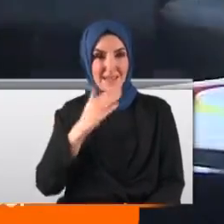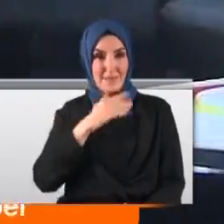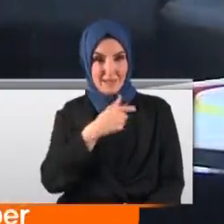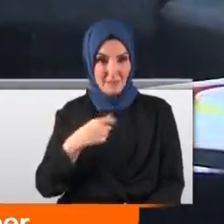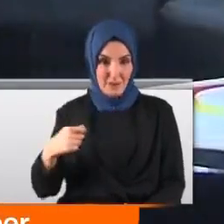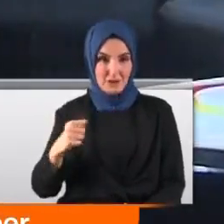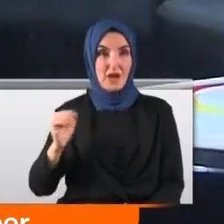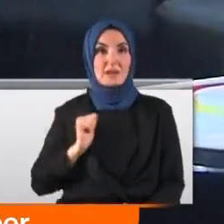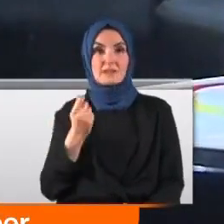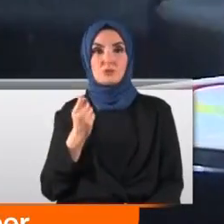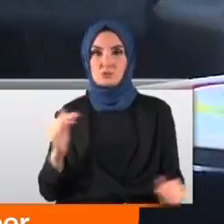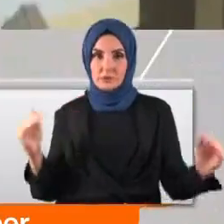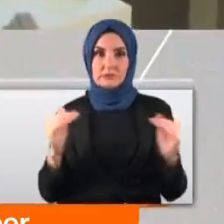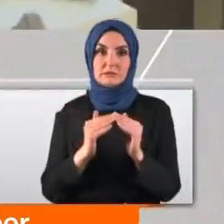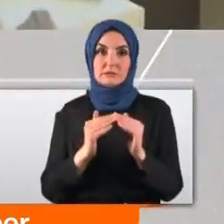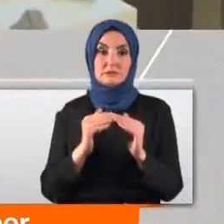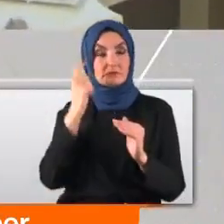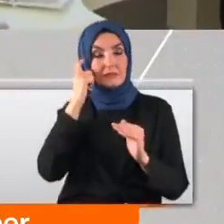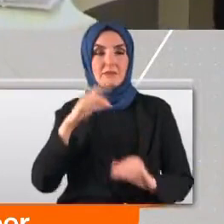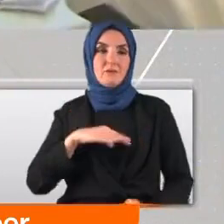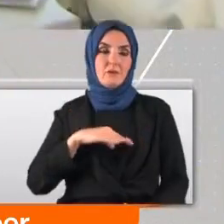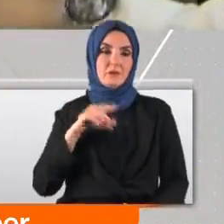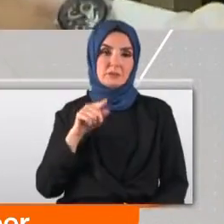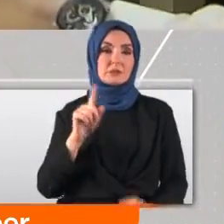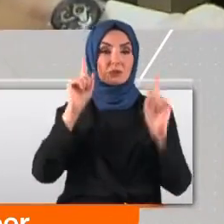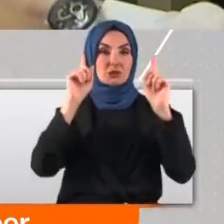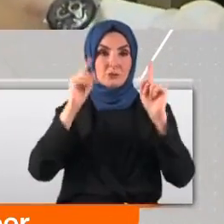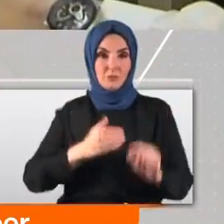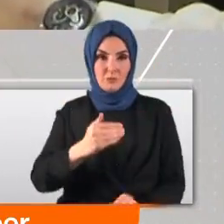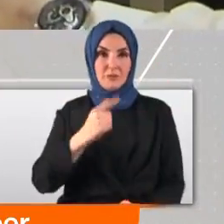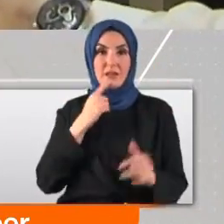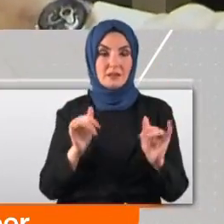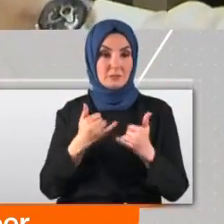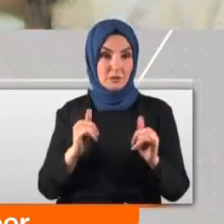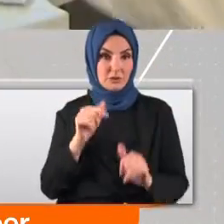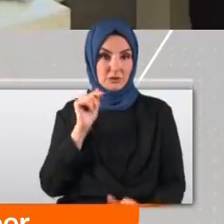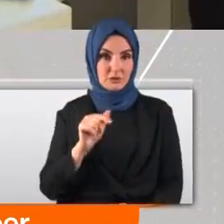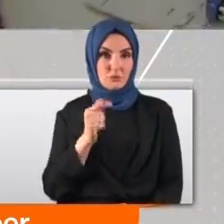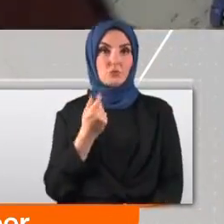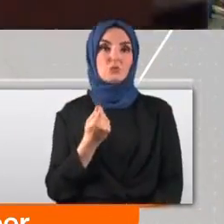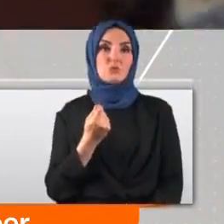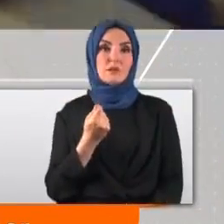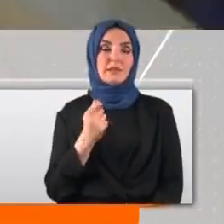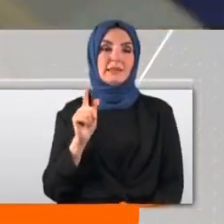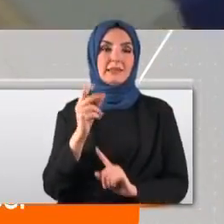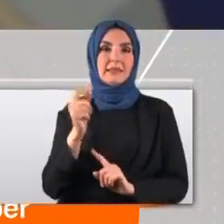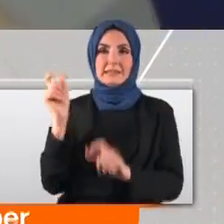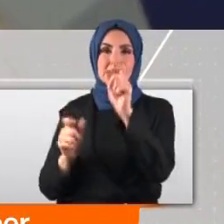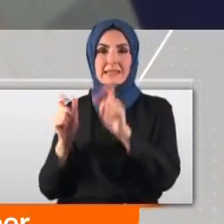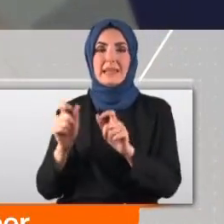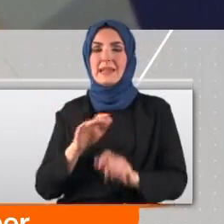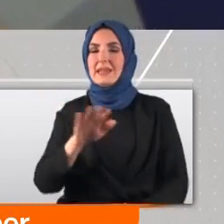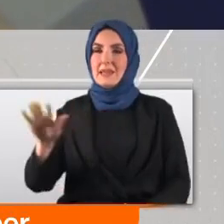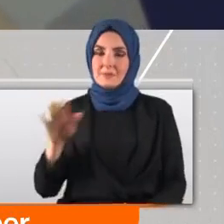ücretle eşitlenebileceği konuşuluyor. İnşallah önümüzdeki yıl başında tüm ücretlilerin durumlarını,